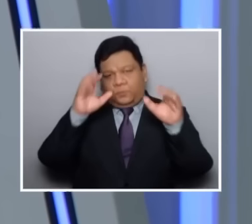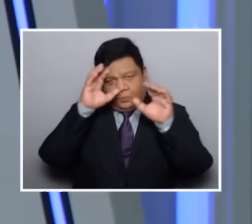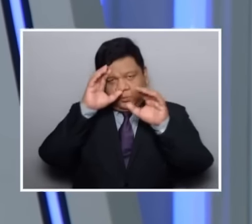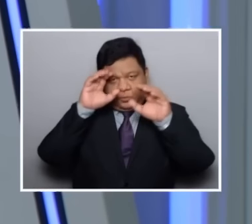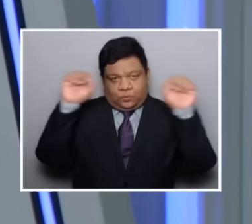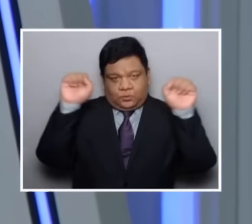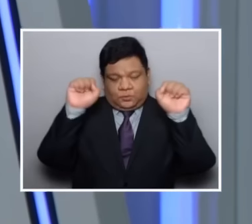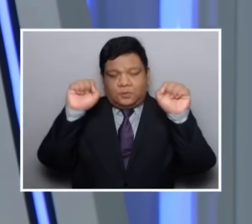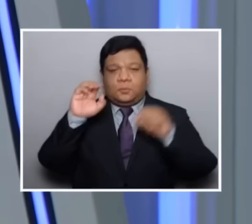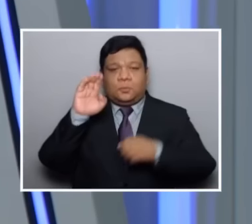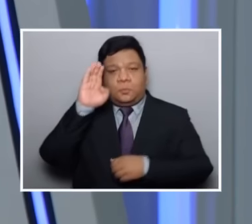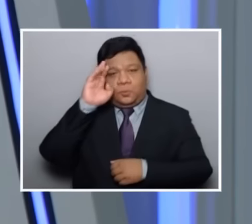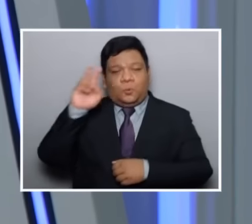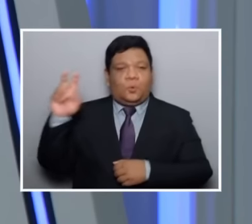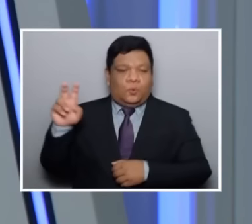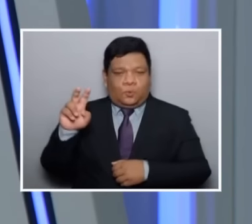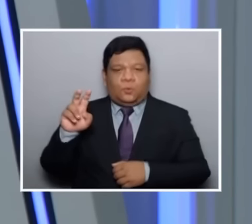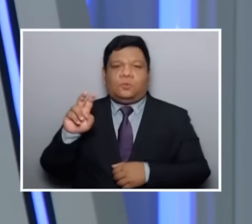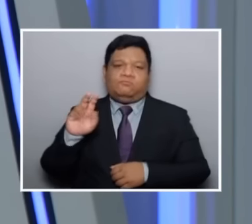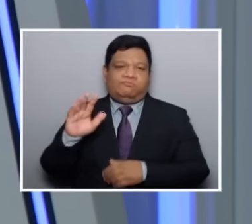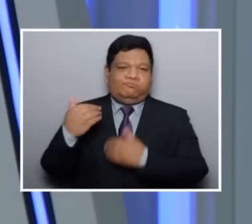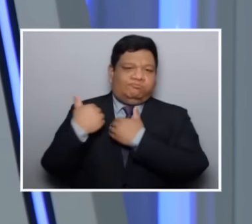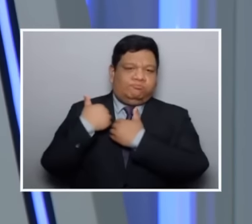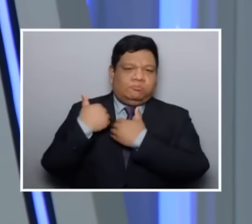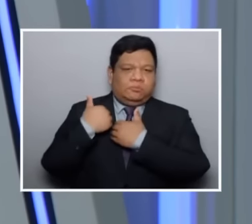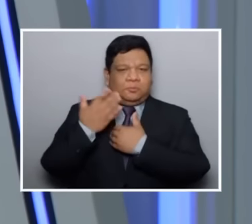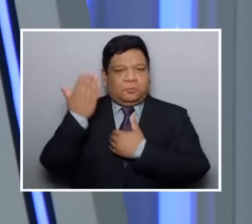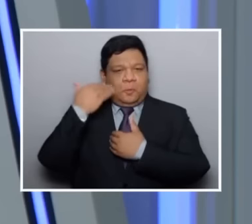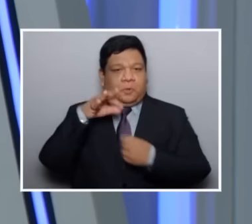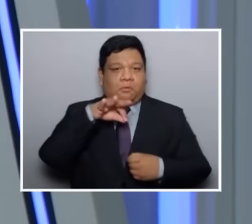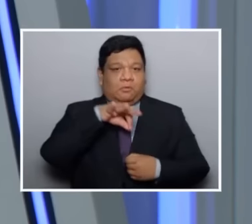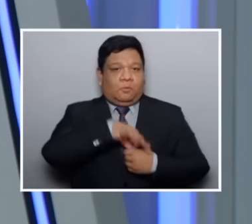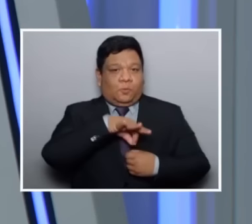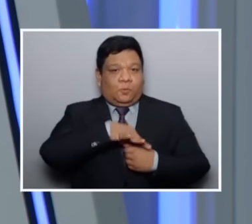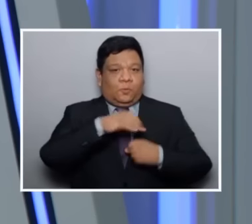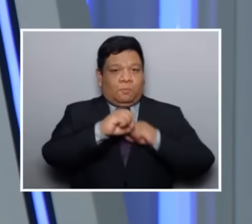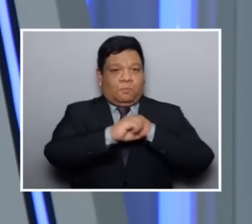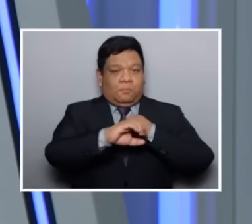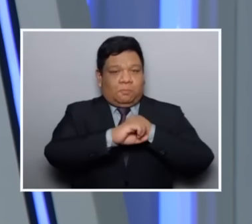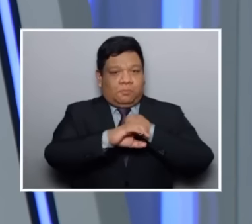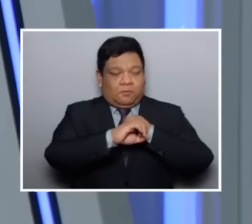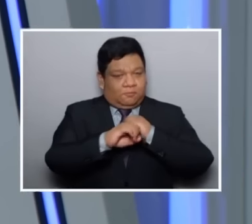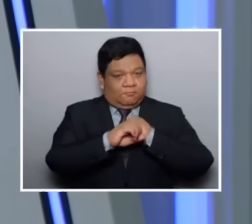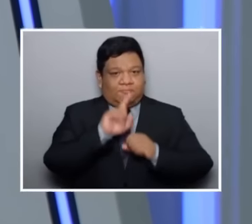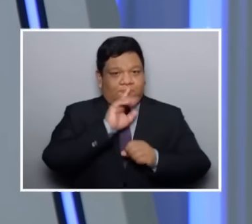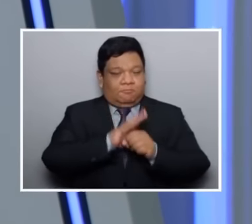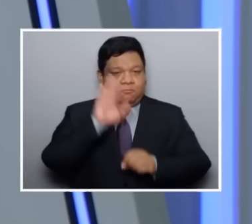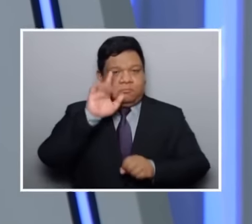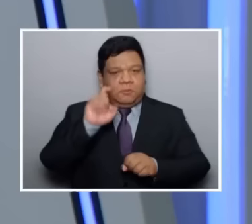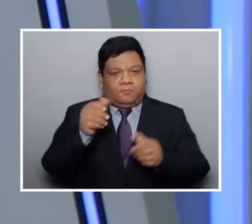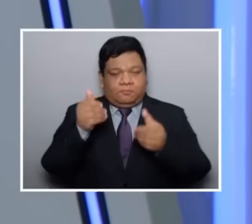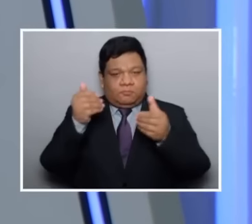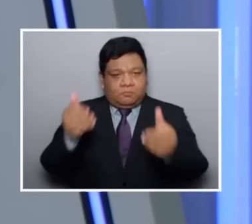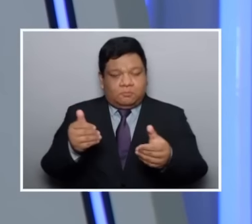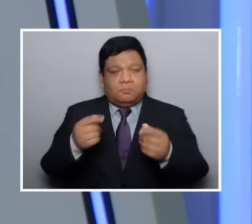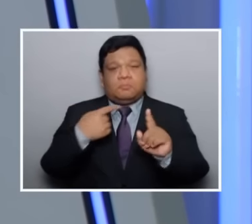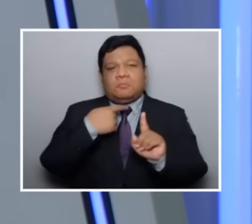mga pangako noong halala at harapin ng mga hamon ng pandemya at giyera sa pagitan ng Ukraine at